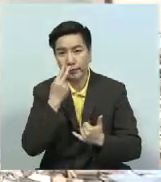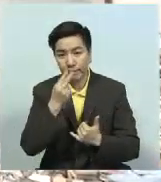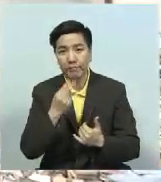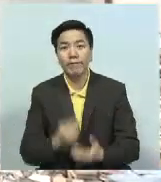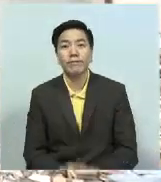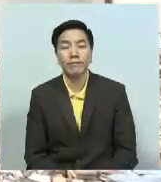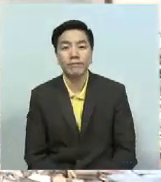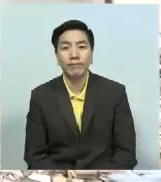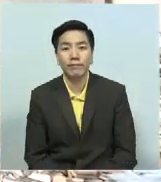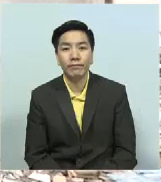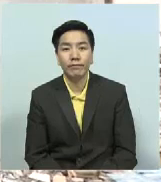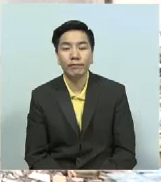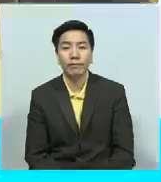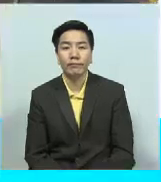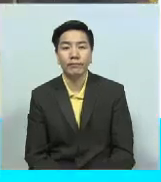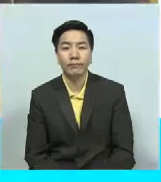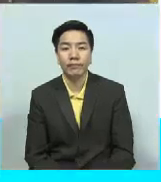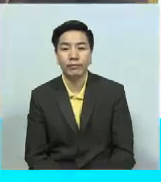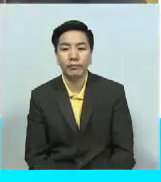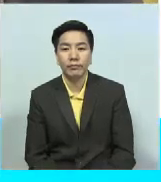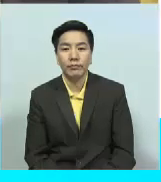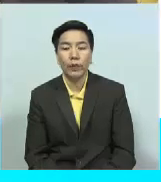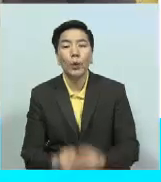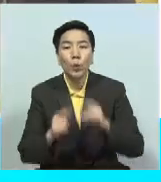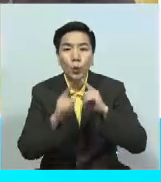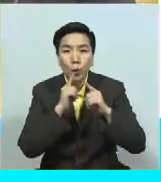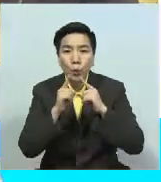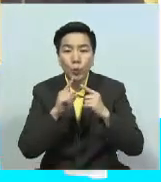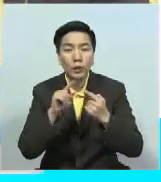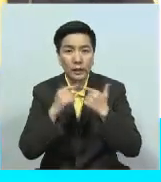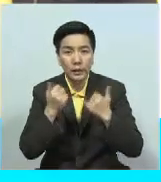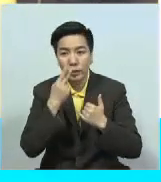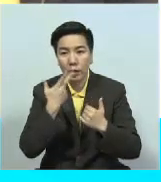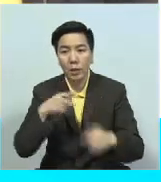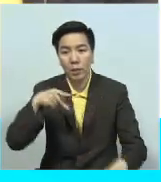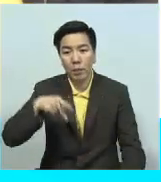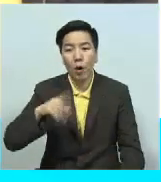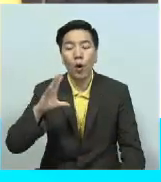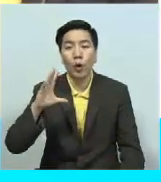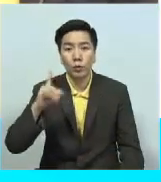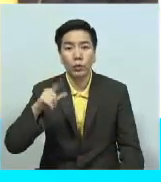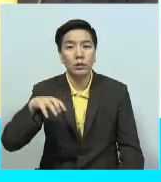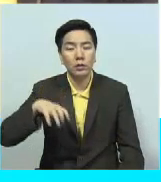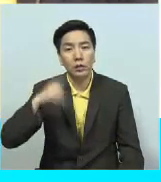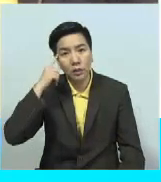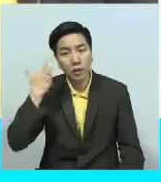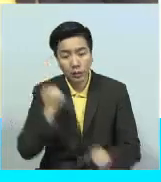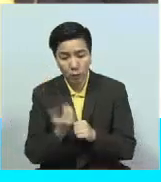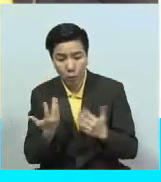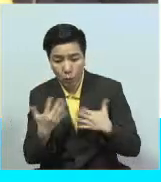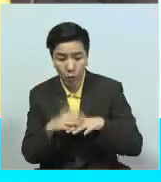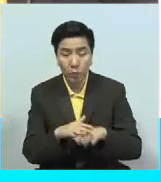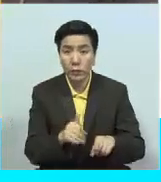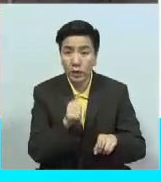ค่ะ อันนี้มันอยู่ที่เจรจากับพชว่าเขาสามารถจะไปร่วมกับโครงการได้อีกหรือ